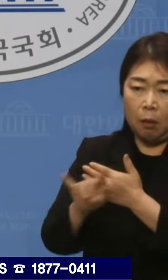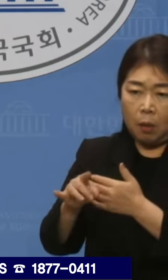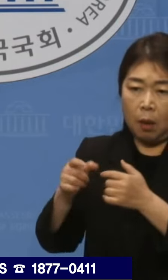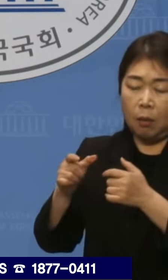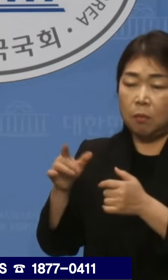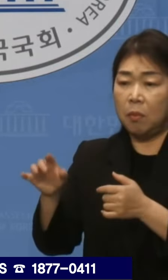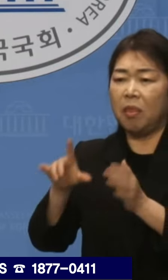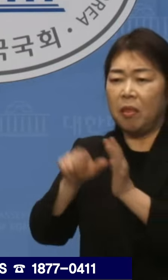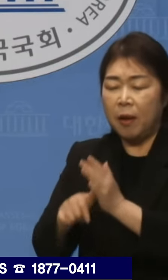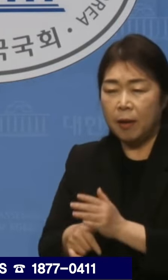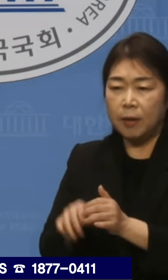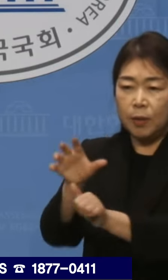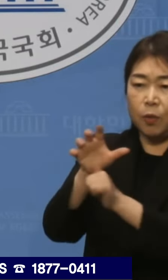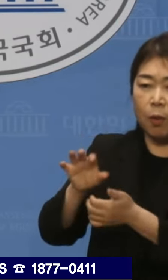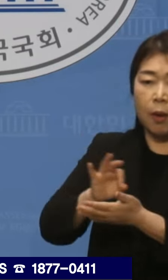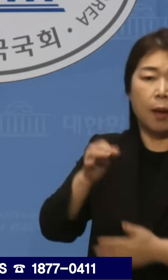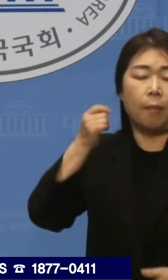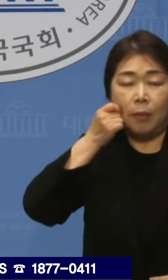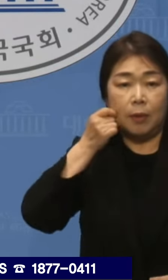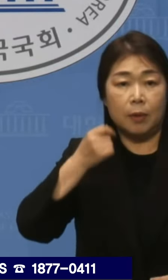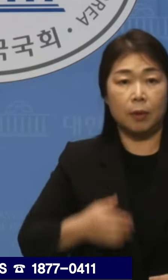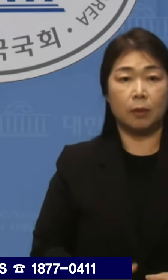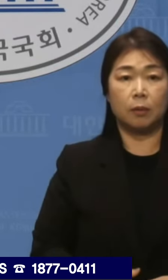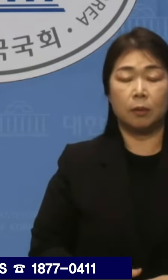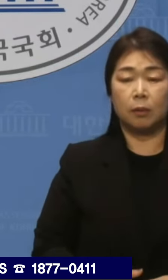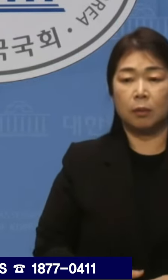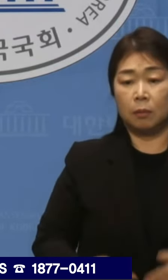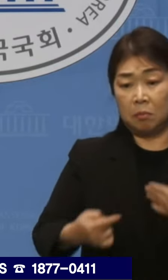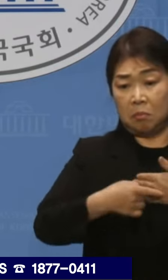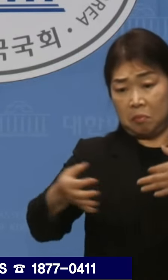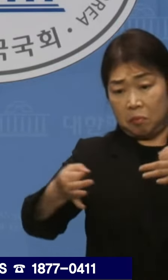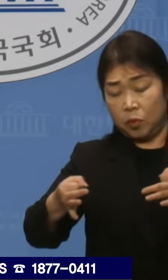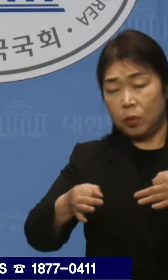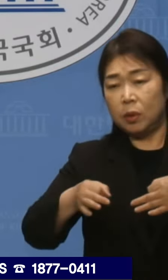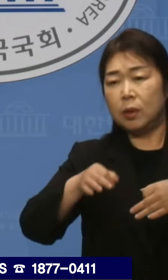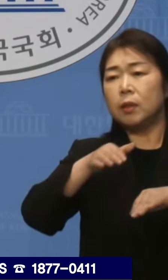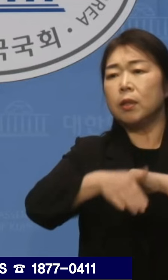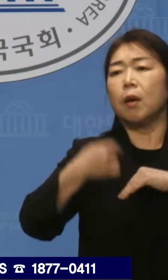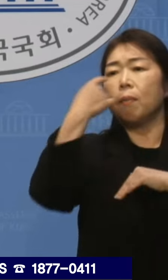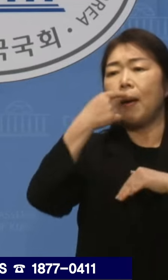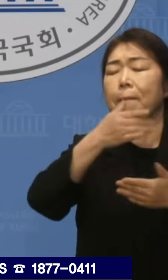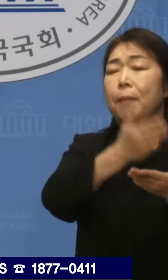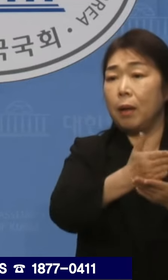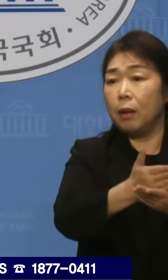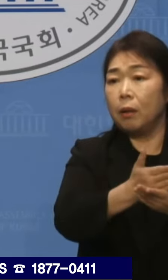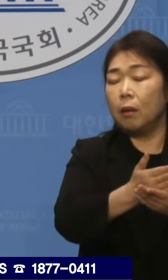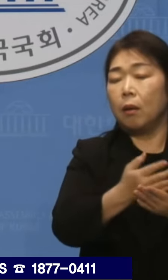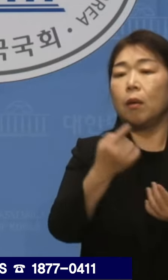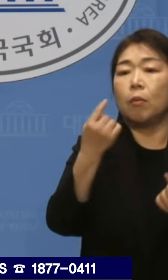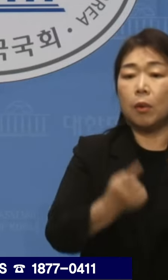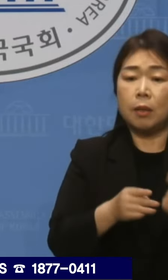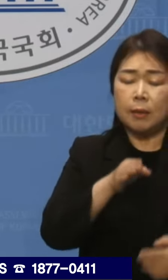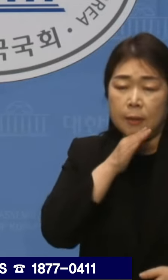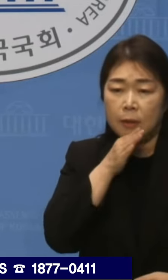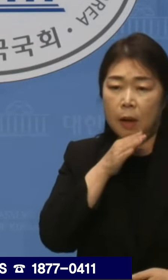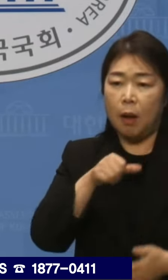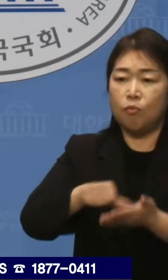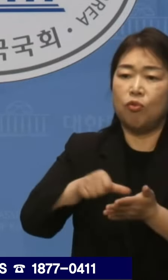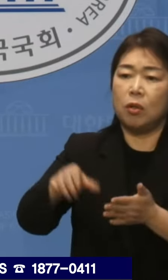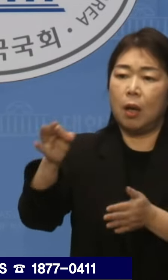아닙니다. 윤석열 대통령은 보여주기식 민생 대책 대신 물가고에서 국민을 지킬